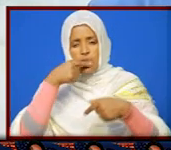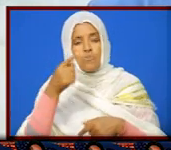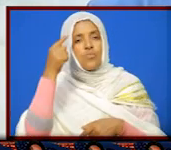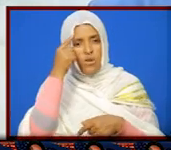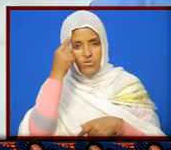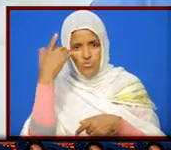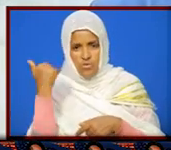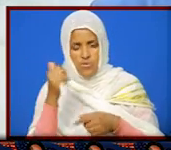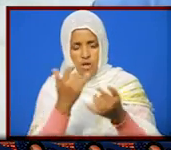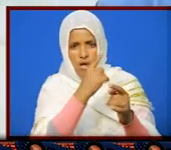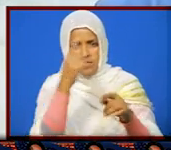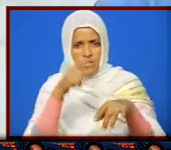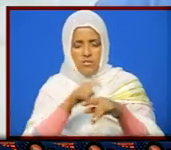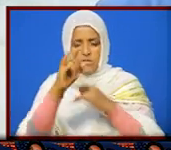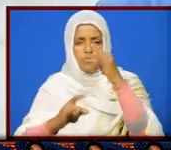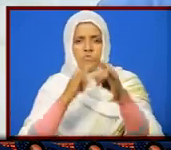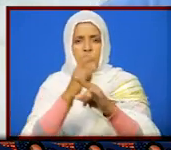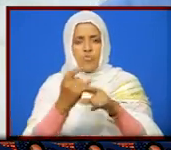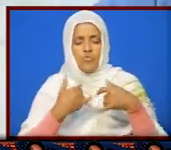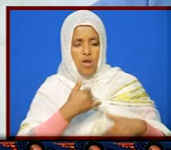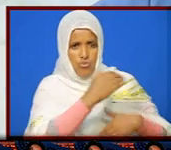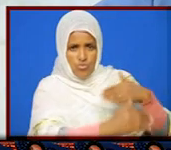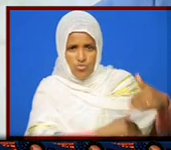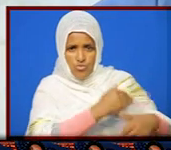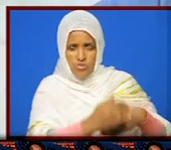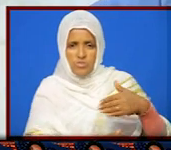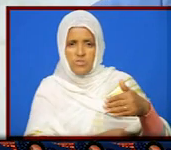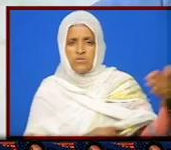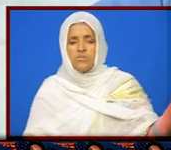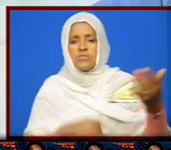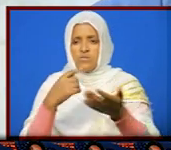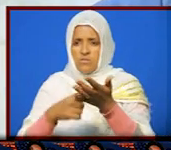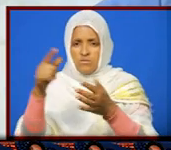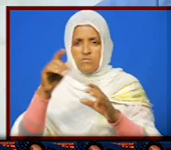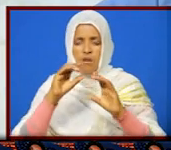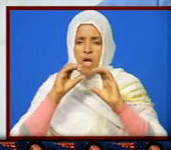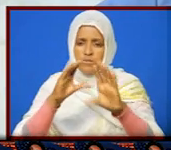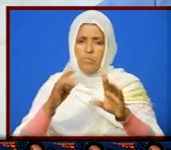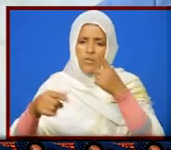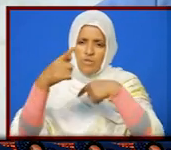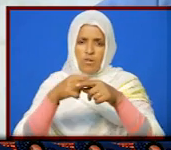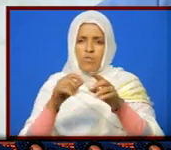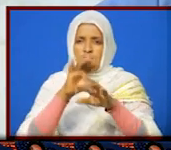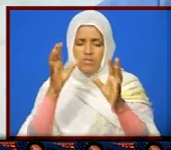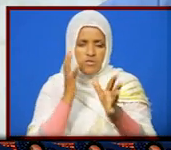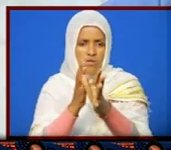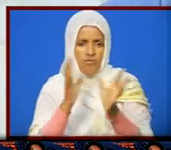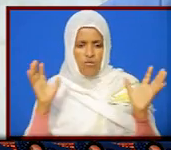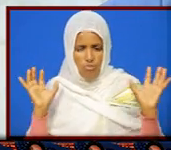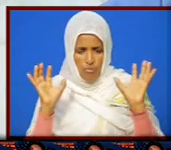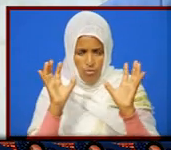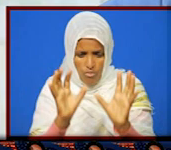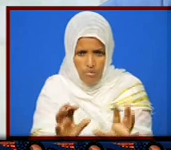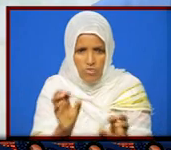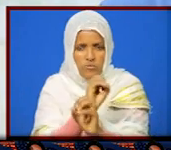ይመጣል ብለው ነበር የሚያስቡት። አንዳንድ ጊዜ አሁን በዘመኑ ያለው ትውልድ እንትና አስተማሪ እንትና ይመጣል ሲባል ተንጋግቶ